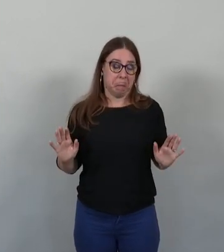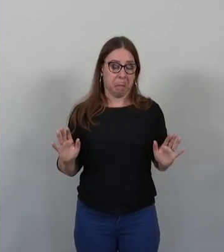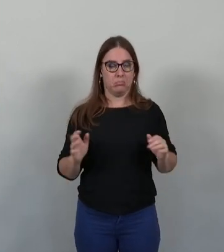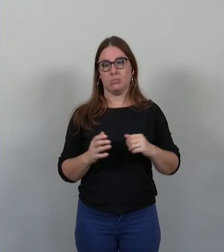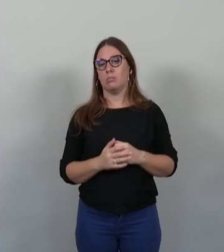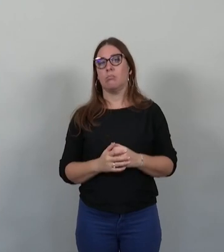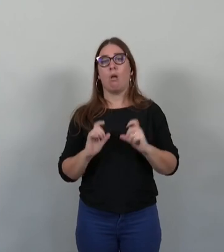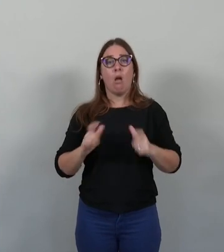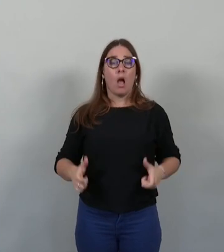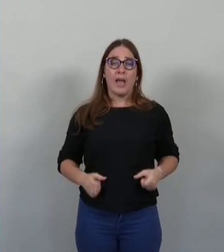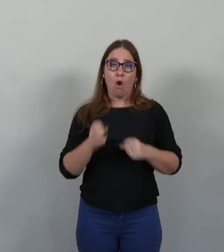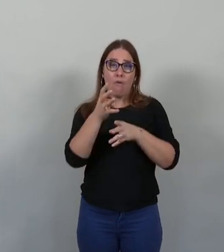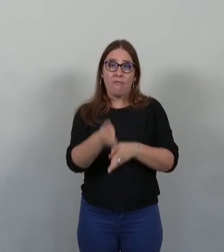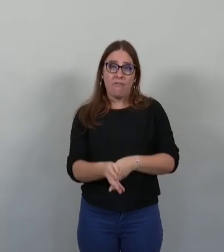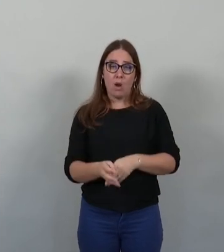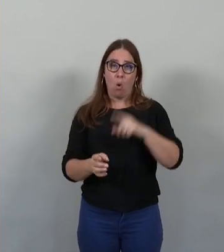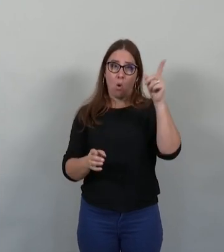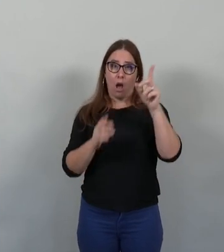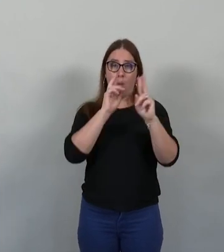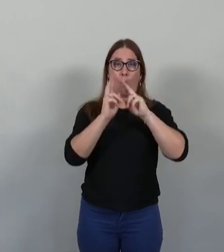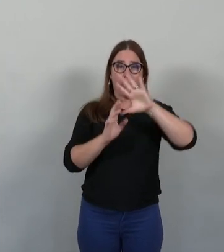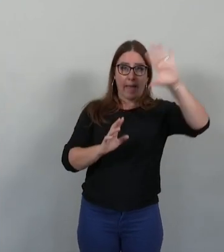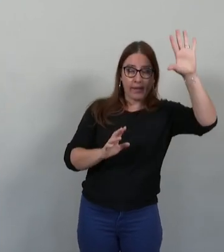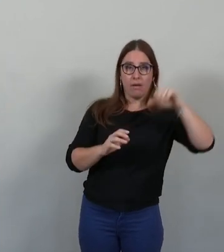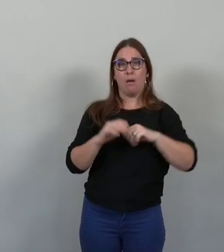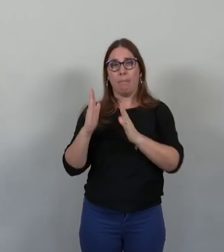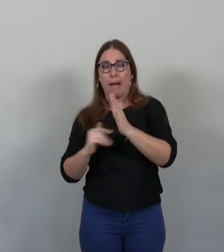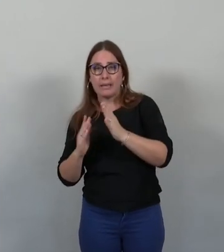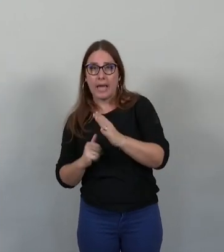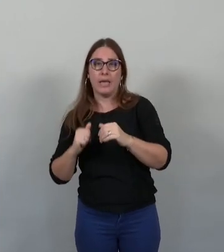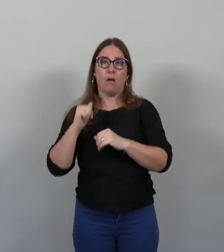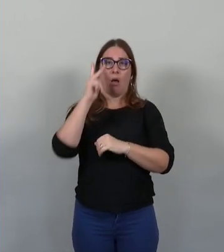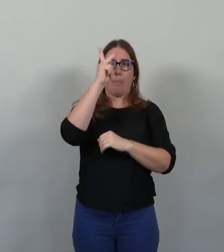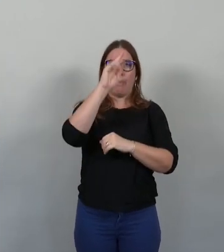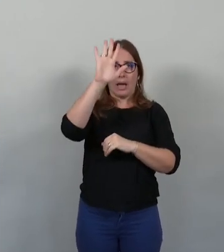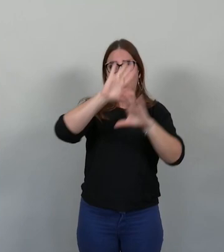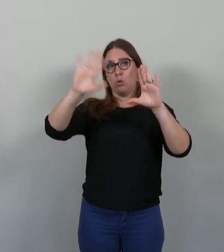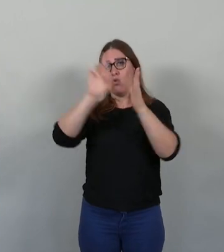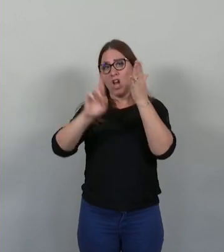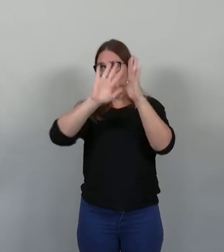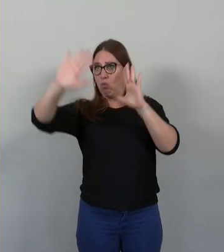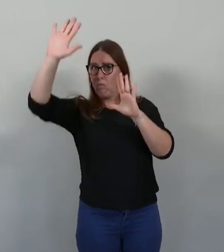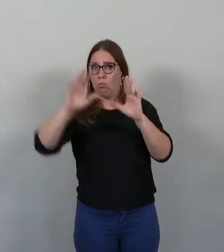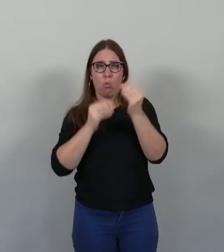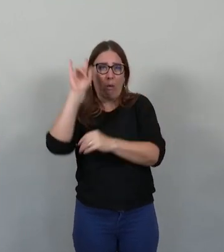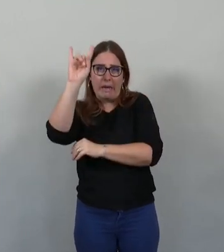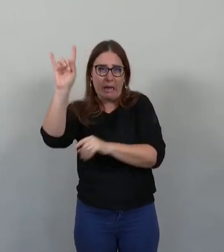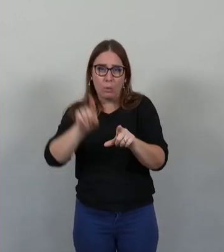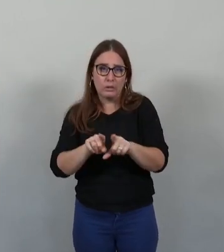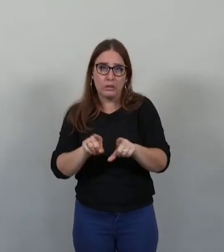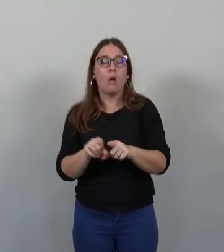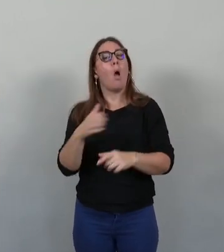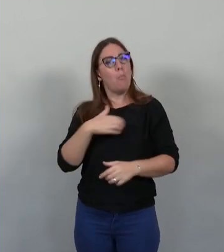retrouve les écoles du vélo à l'Orient Marseille Montreuil Paris ou encore Lille elles ne sont certes pas